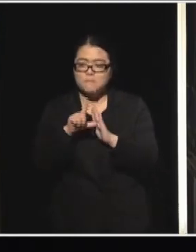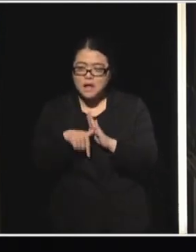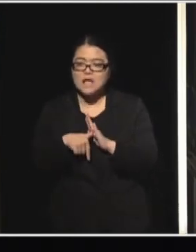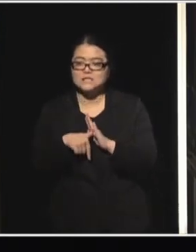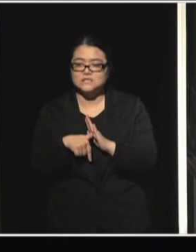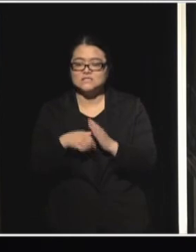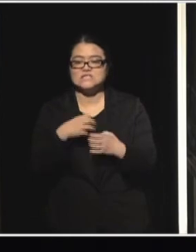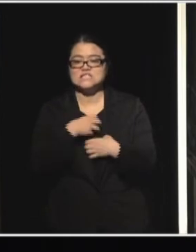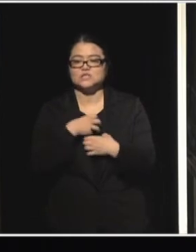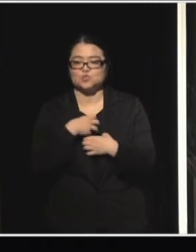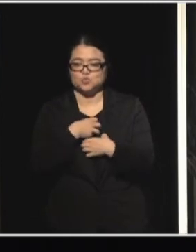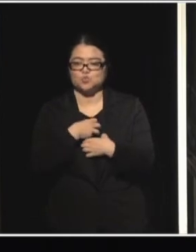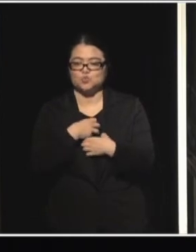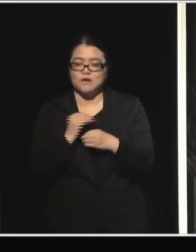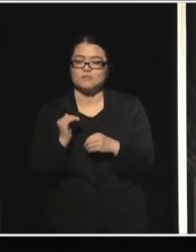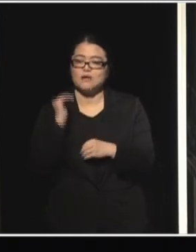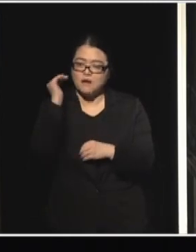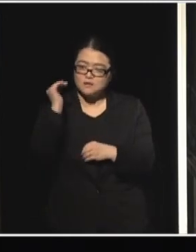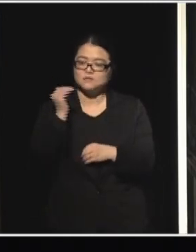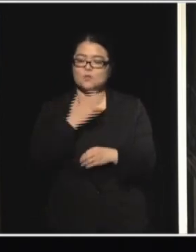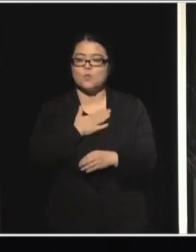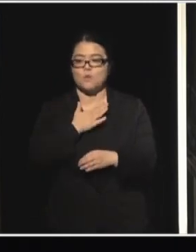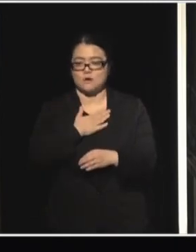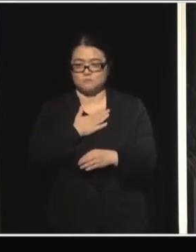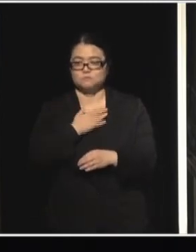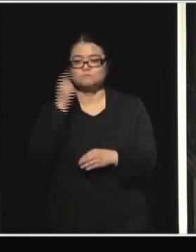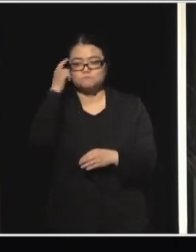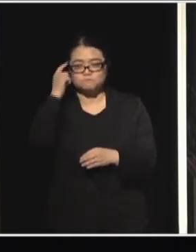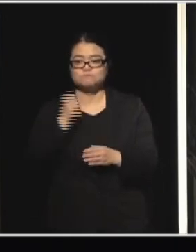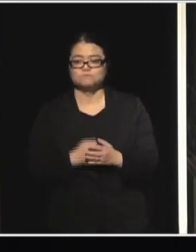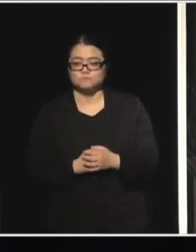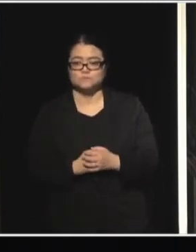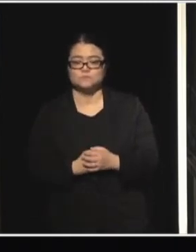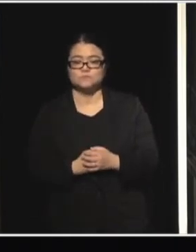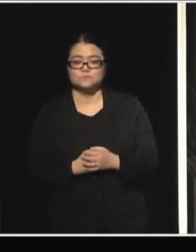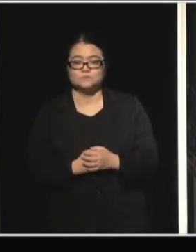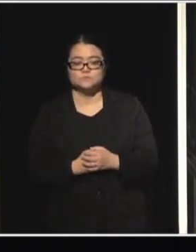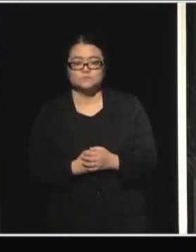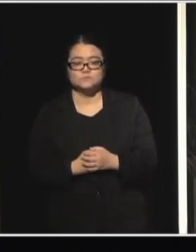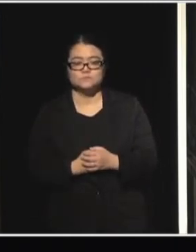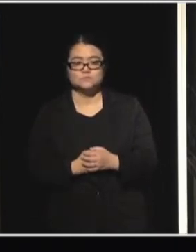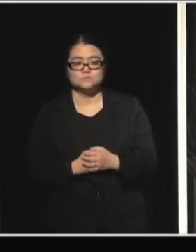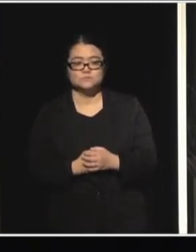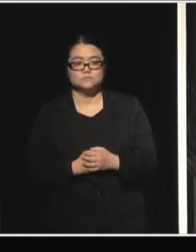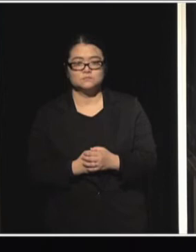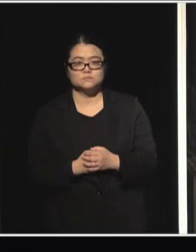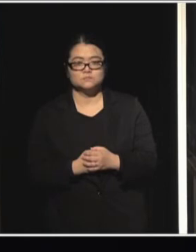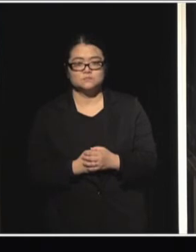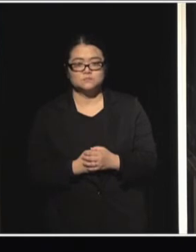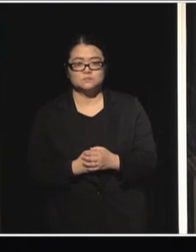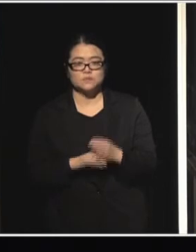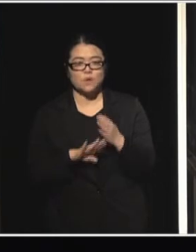ことが若いわかるかと思うあとすべての院下へ